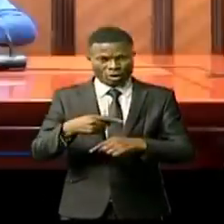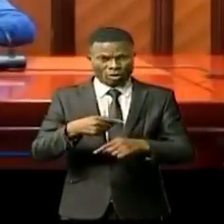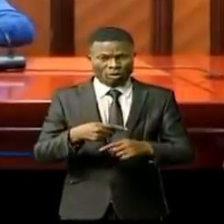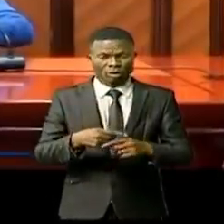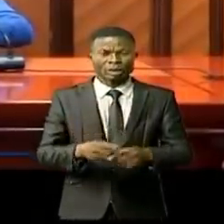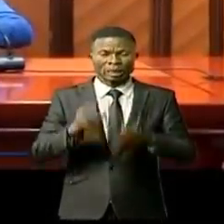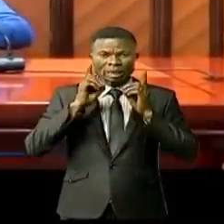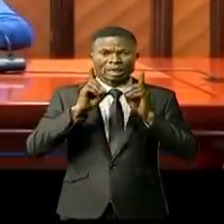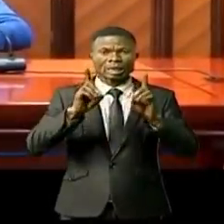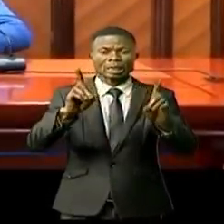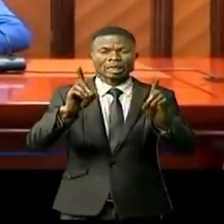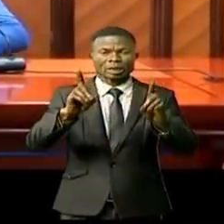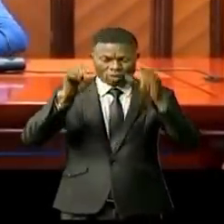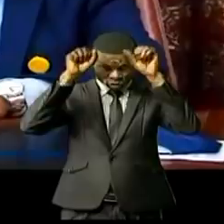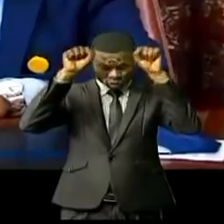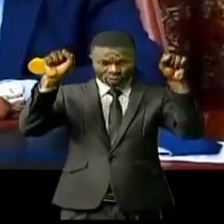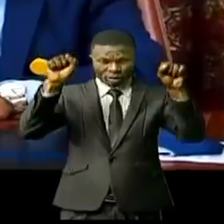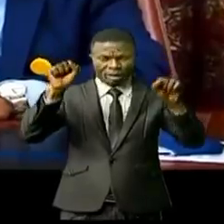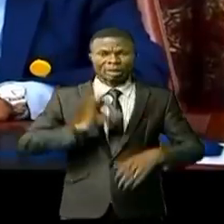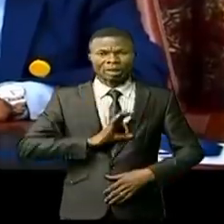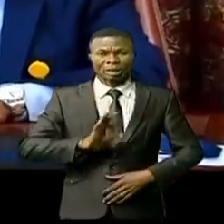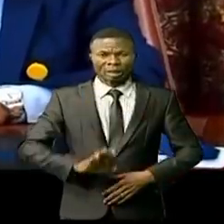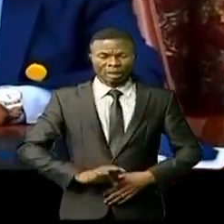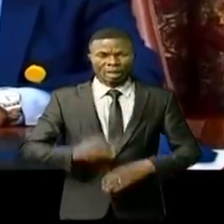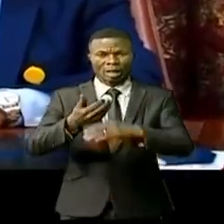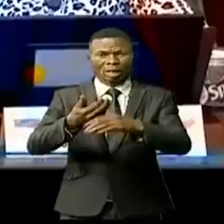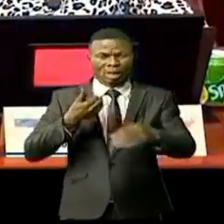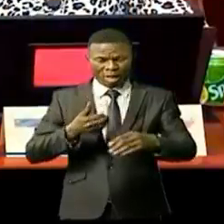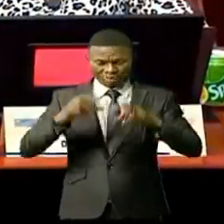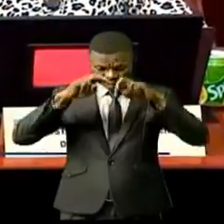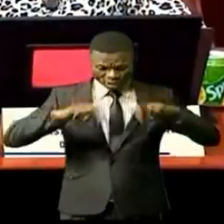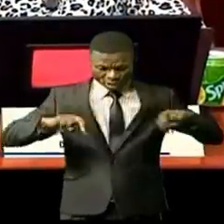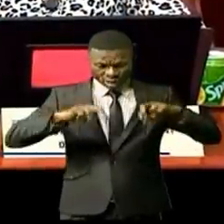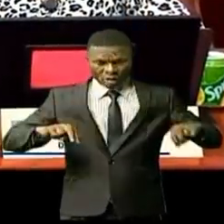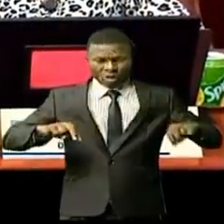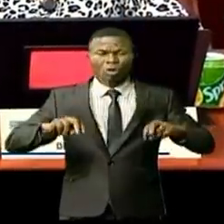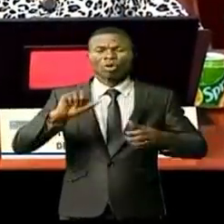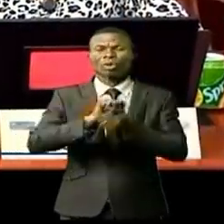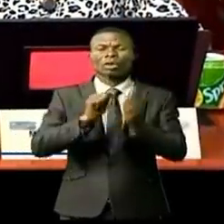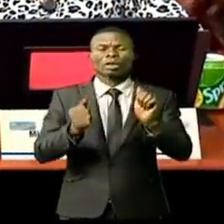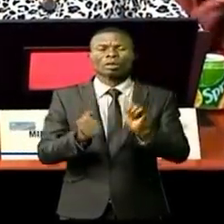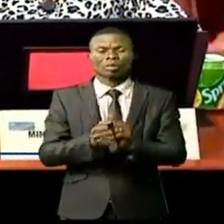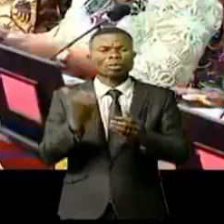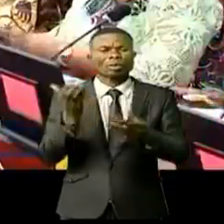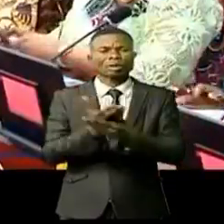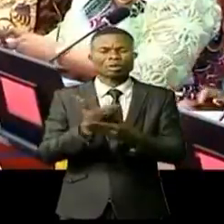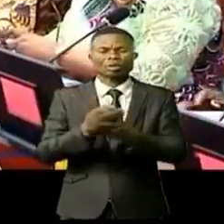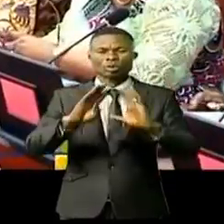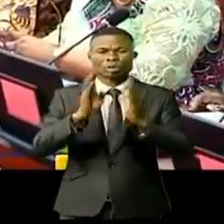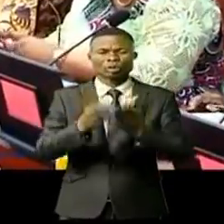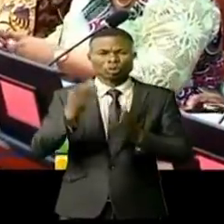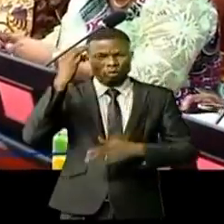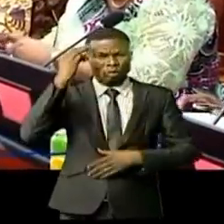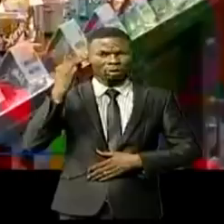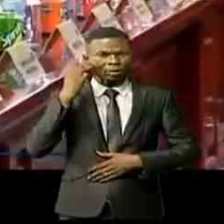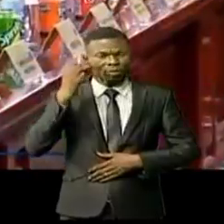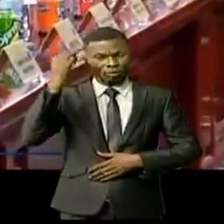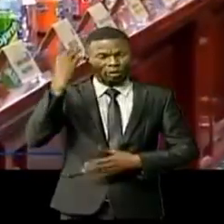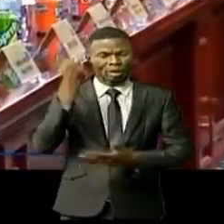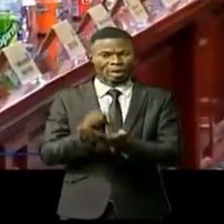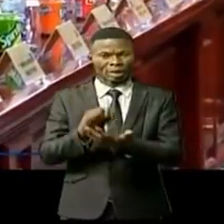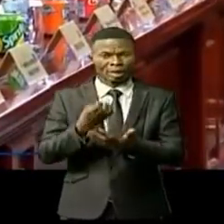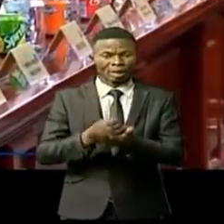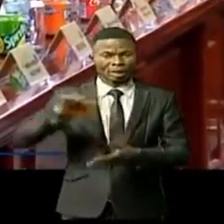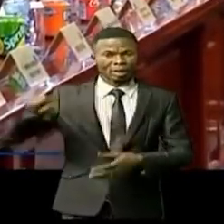discours d'orientation du chef de l'État avant l'examen des dossiers soumis au Conseil des ministres. Le ministre de l'économie